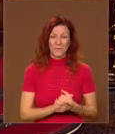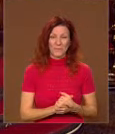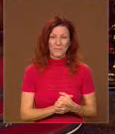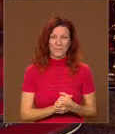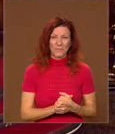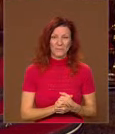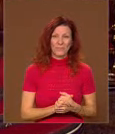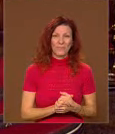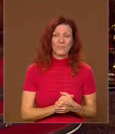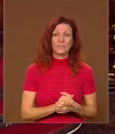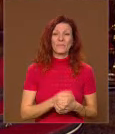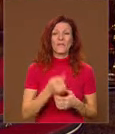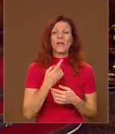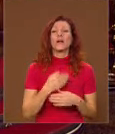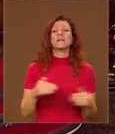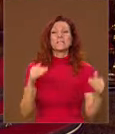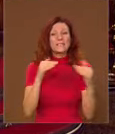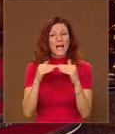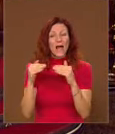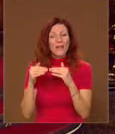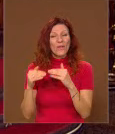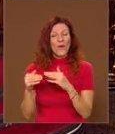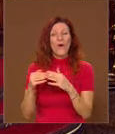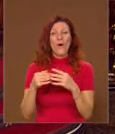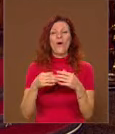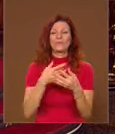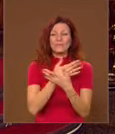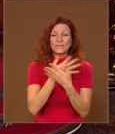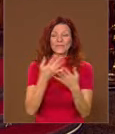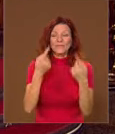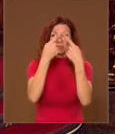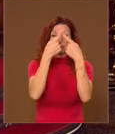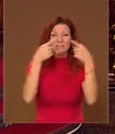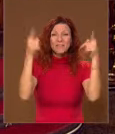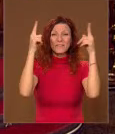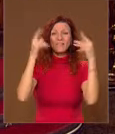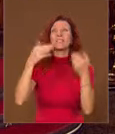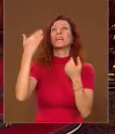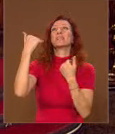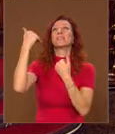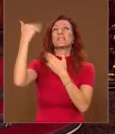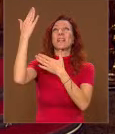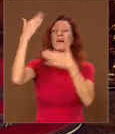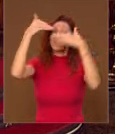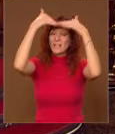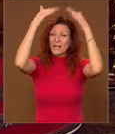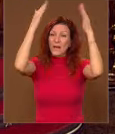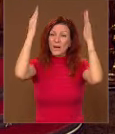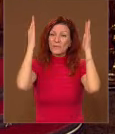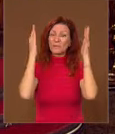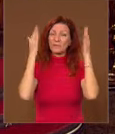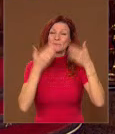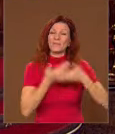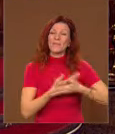Господи! Да поведем със всички свети, през светата пречиста, преблагословена, славна Владичица наша Богородица и